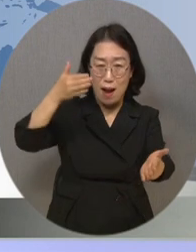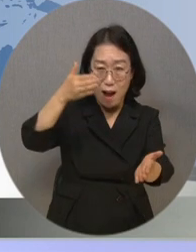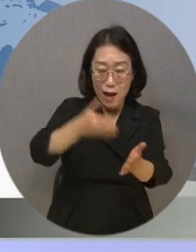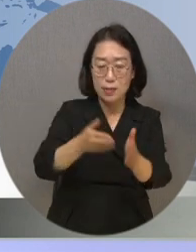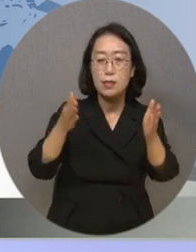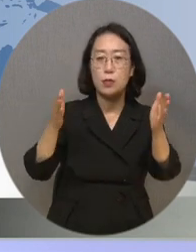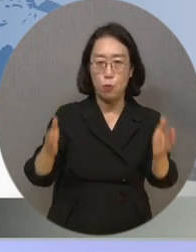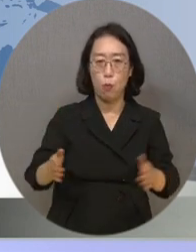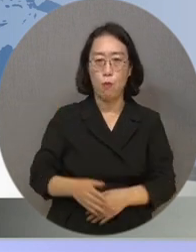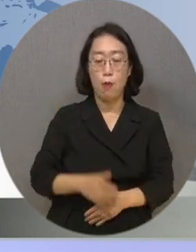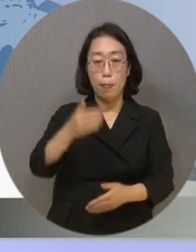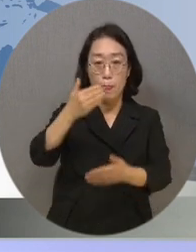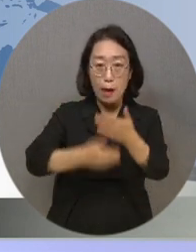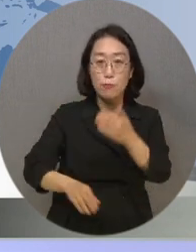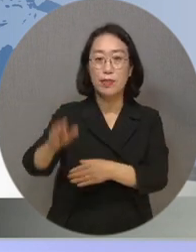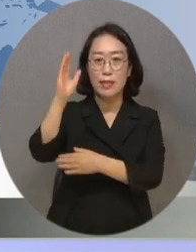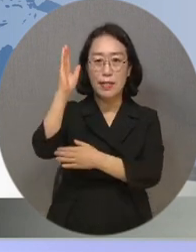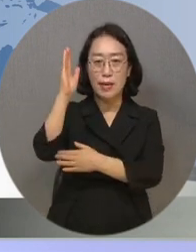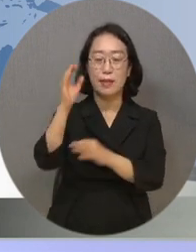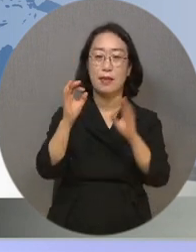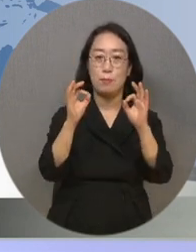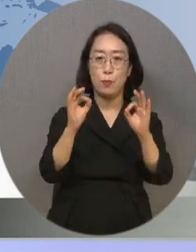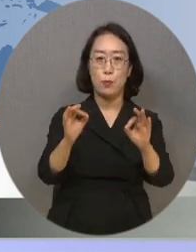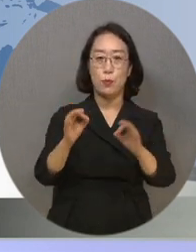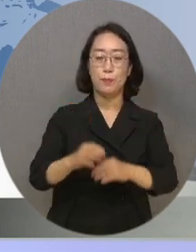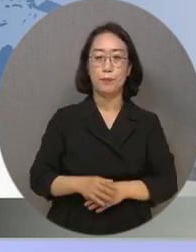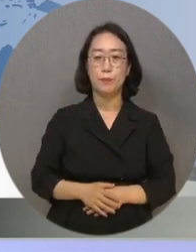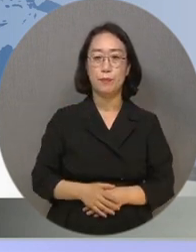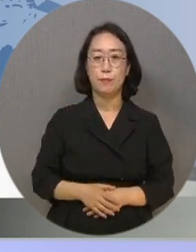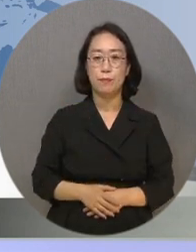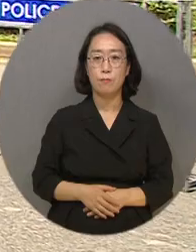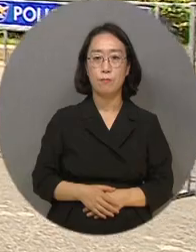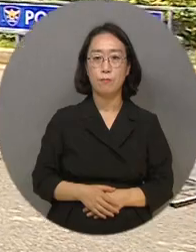국토종단이었는데요. 남은 이야기를 최유라 기자가 담아왔습니다.